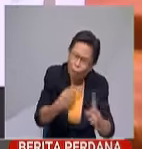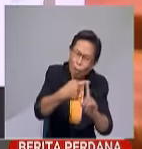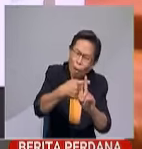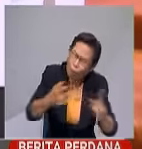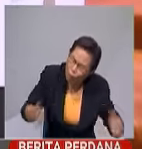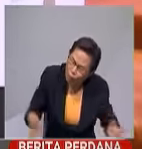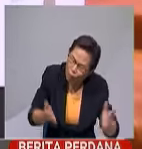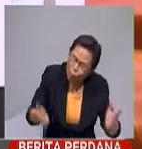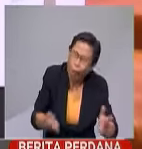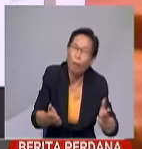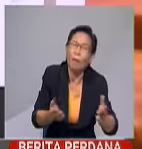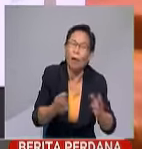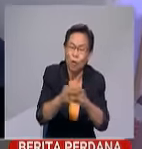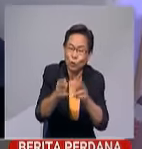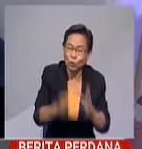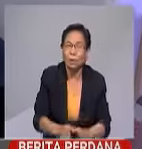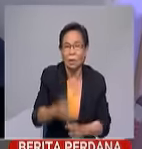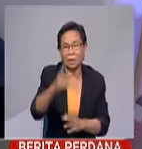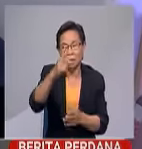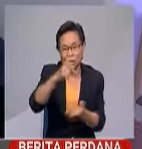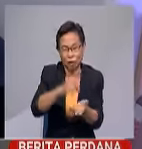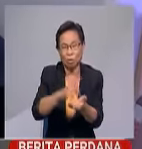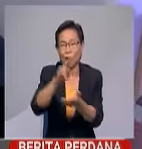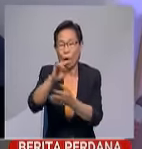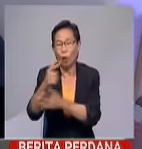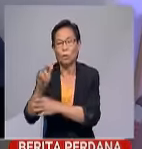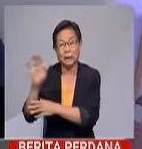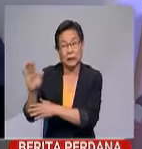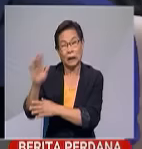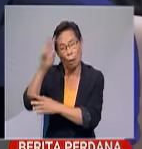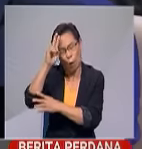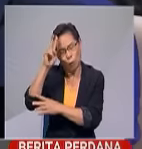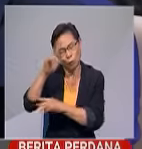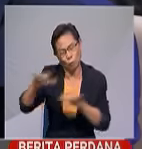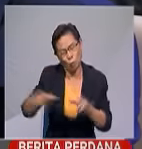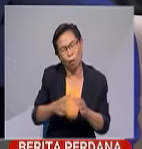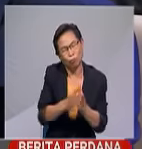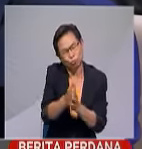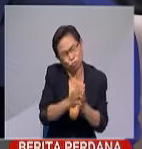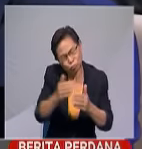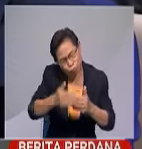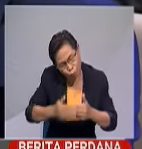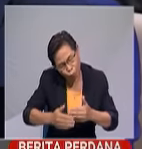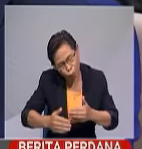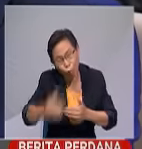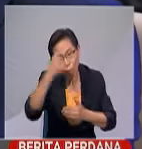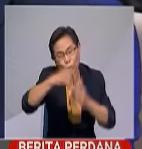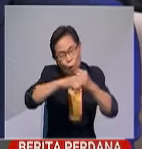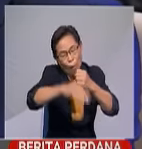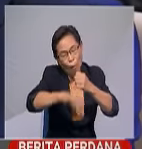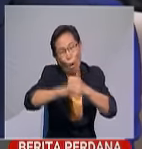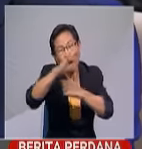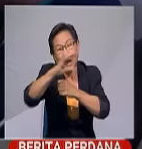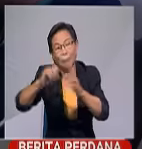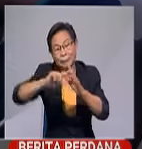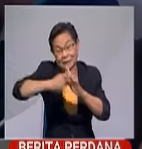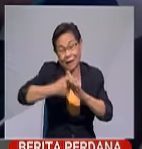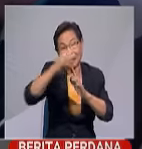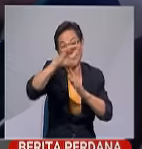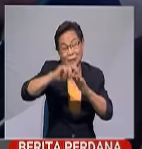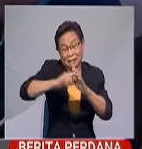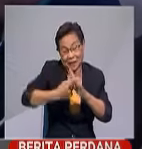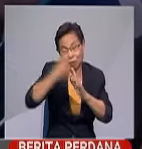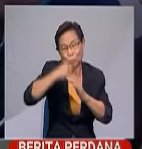kepada mereka. Tambah Dr. Ong lagi, pihaknya sentiasa menjalankan usaha berterusan untuk mempromosi syarikat permulaan